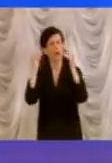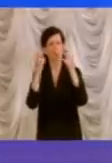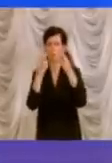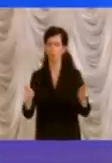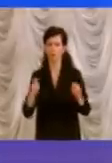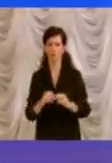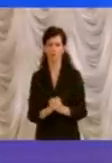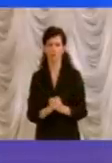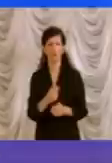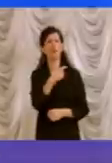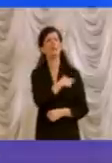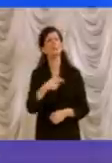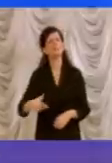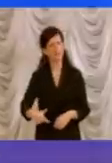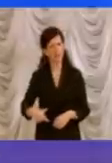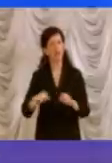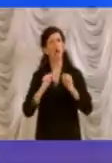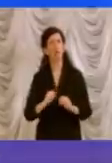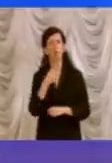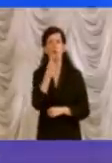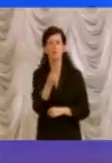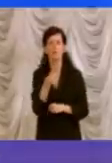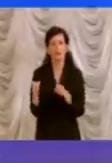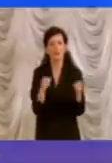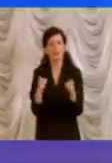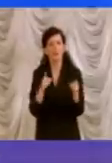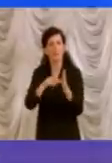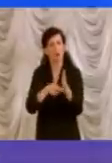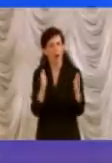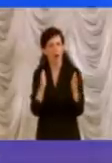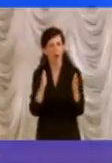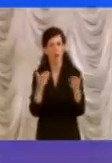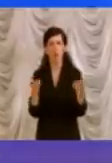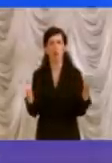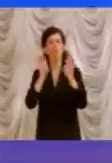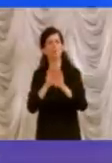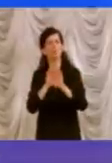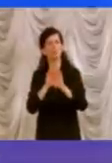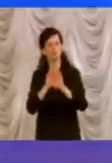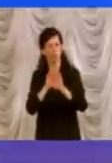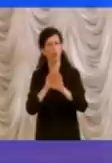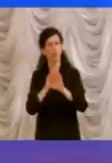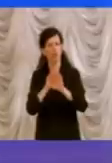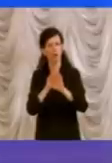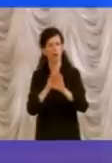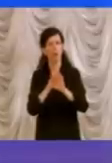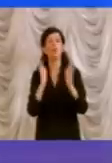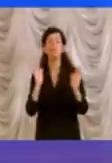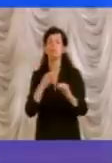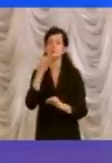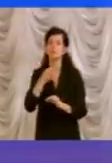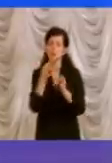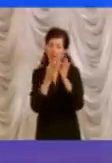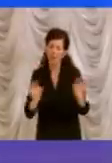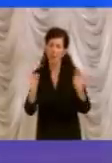sindaco può anche disporre la temporanea chiusura di specificare in cui non sia possibile assicurare altrimenti il rispetto di questi